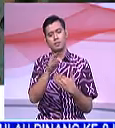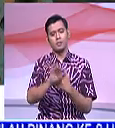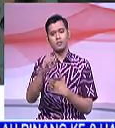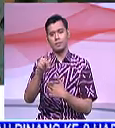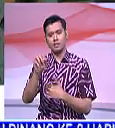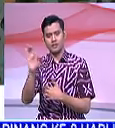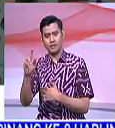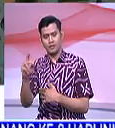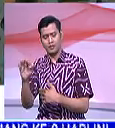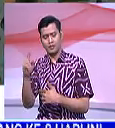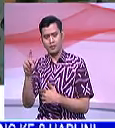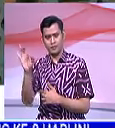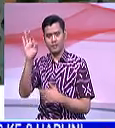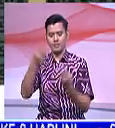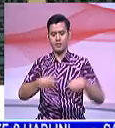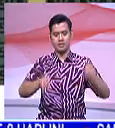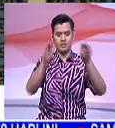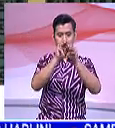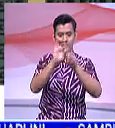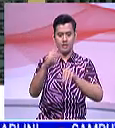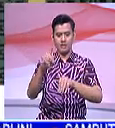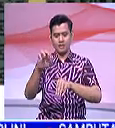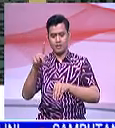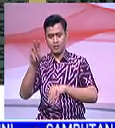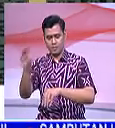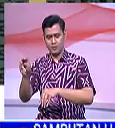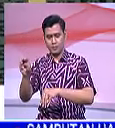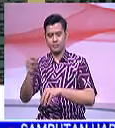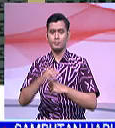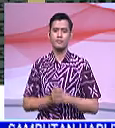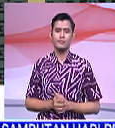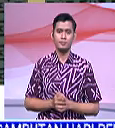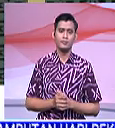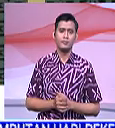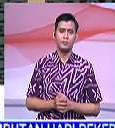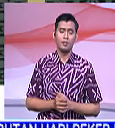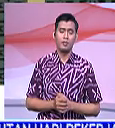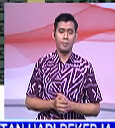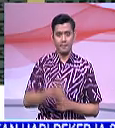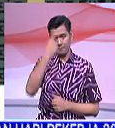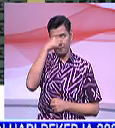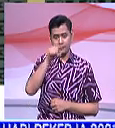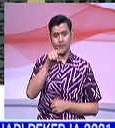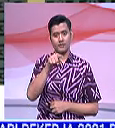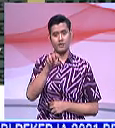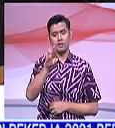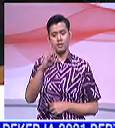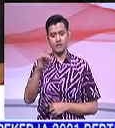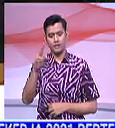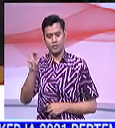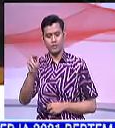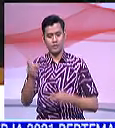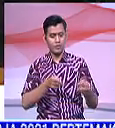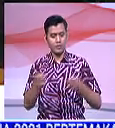di masjid al-ikhwan yang disempurnakan Aduh luar Sanji Muhammad Wilson Hasyim Imam Al Ikhwan usaha yang